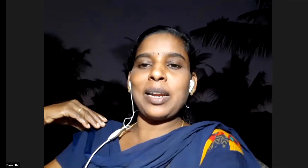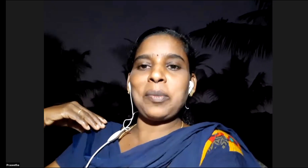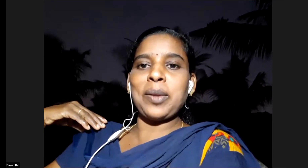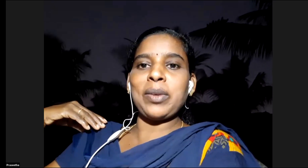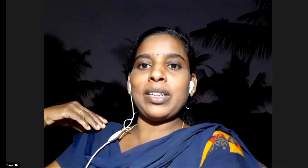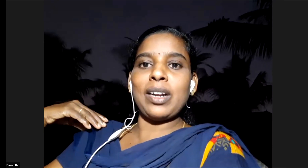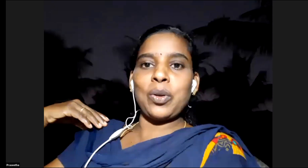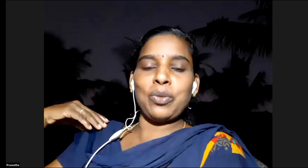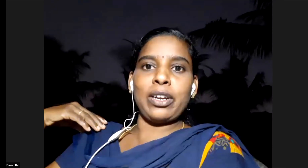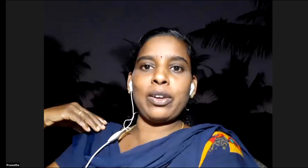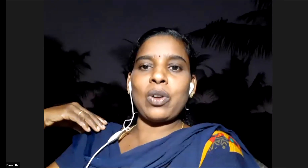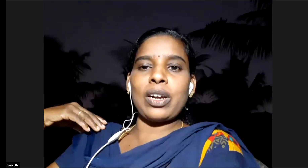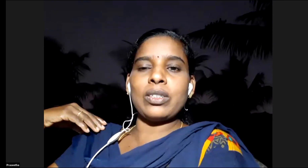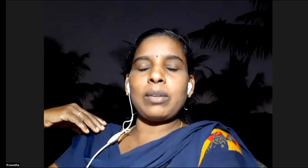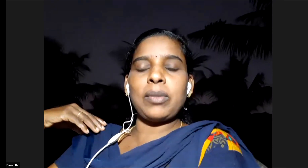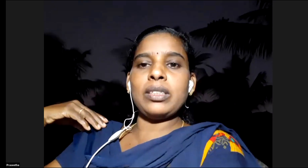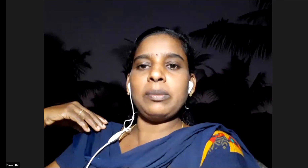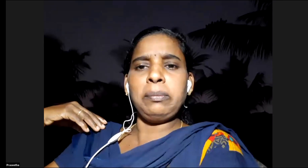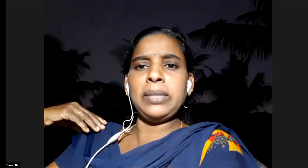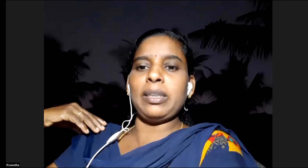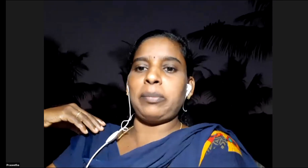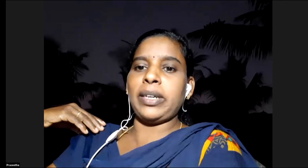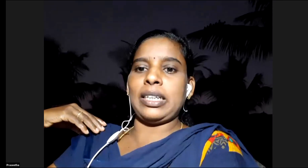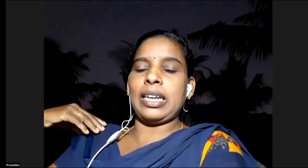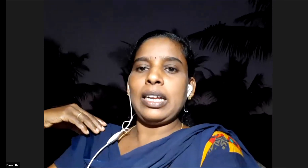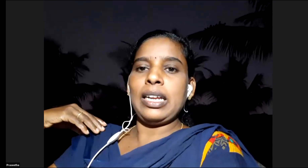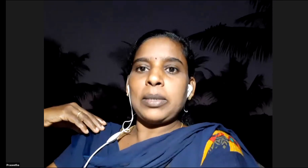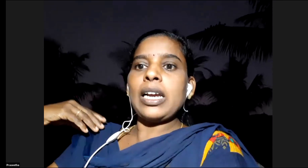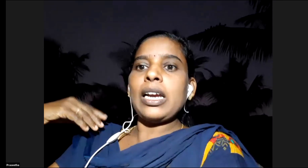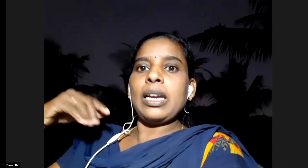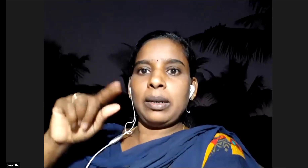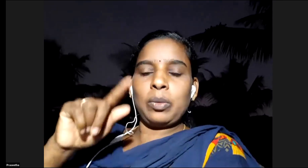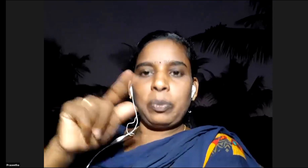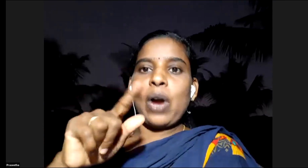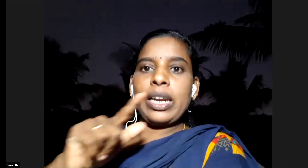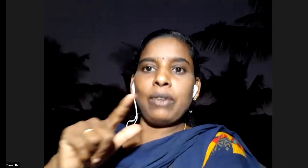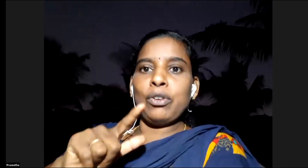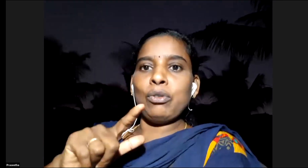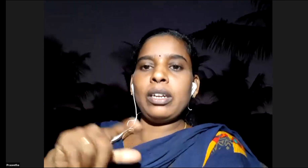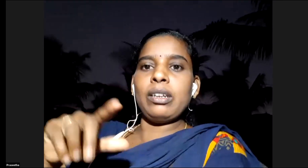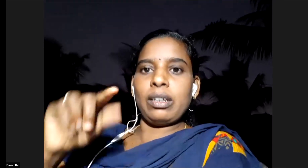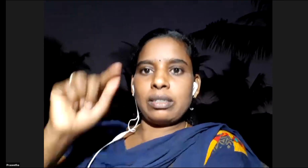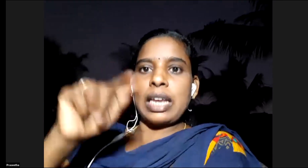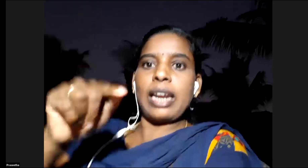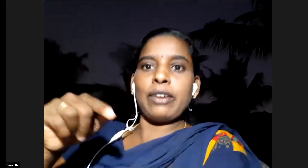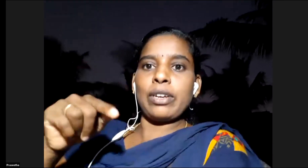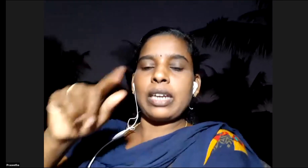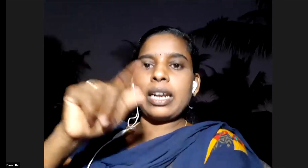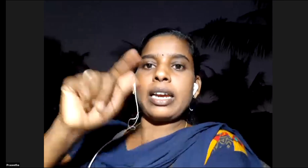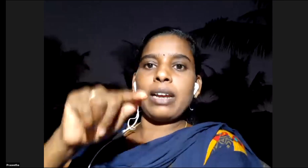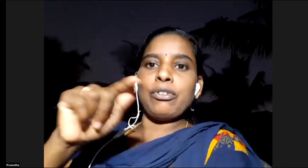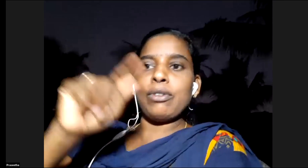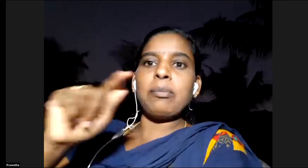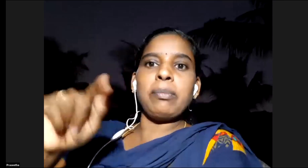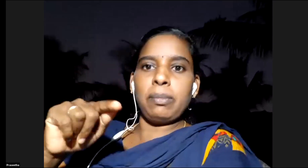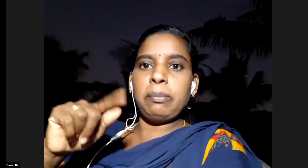എല്ലിൽ എങ്ങനെ പറയും എന്നുള്ള ഒരു വീഡിയോ നോക്കാൻ നമ്മൾ ചെമ്മത്ത് തപ്പിയ കിട്ടത്തില്ല. പക്ഷെ ഇപ്പൊ ഐ ലവ് യു ഇൻ സൈൻ ലാംഗ്വേജ് അല്ലെങ്കിൽ